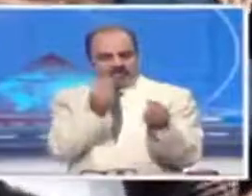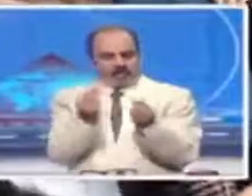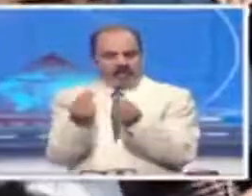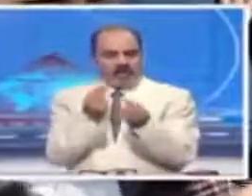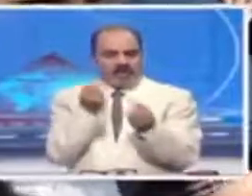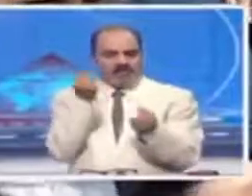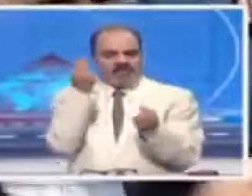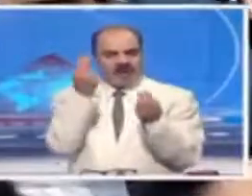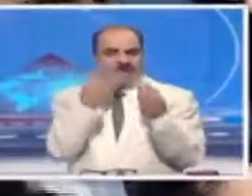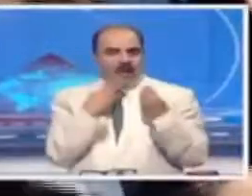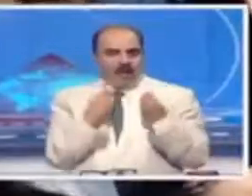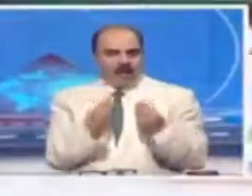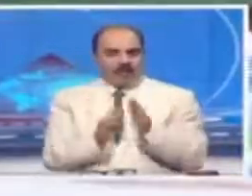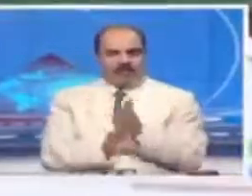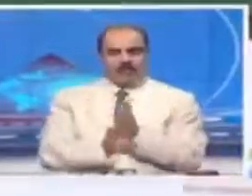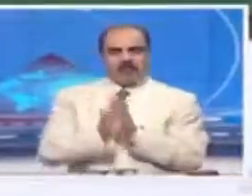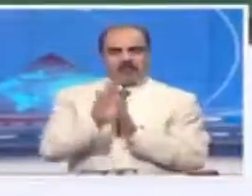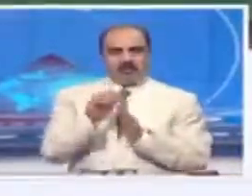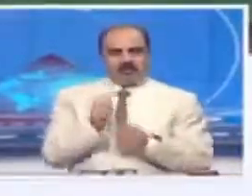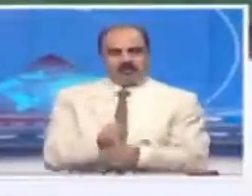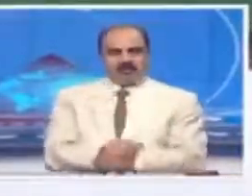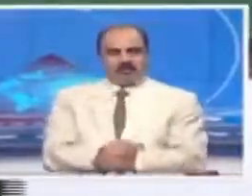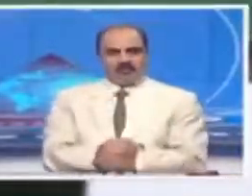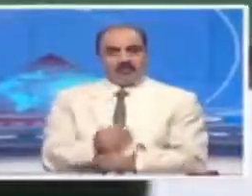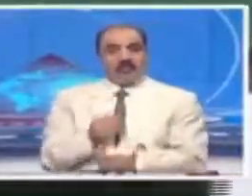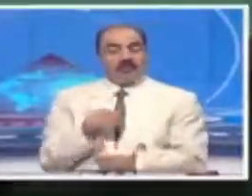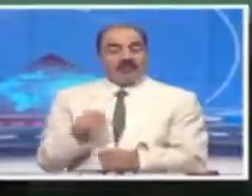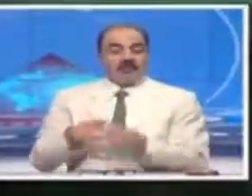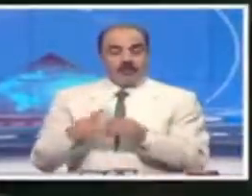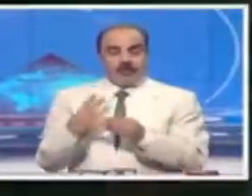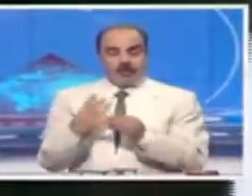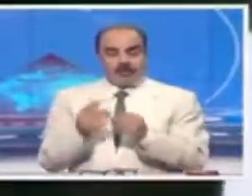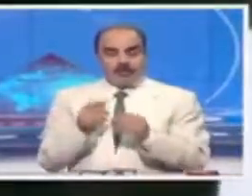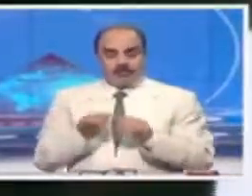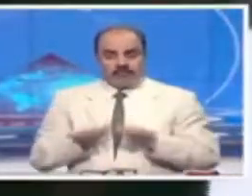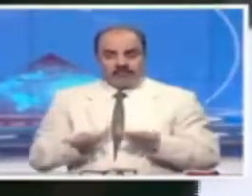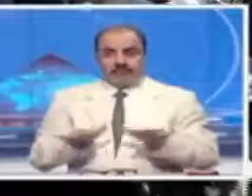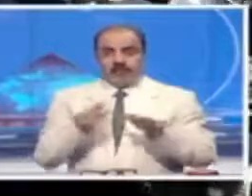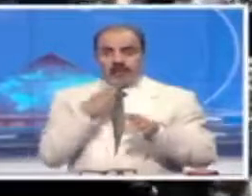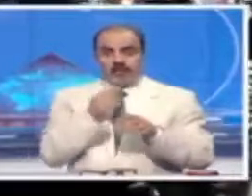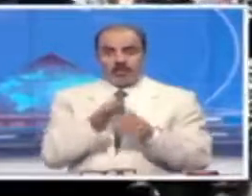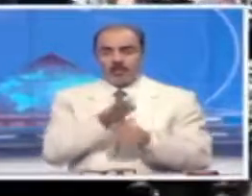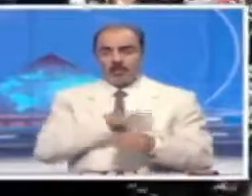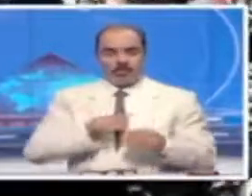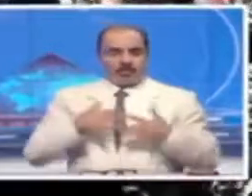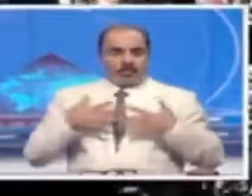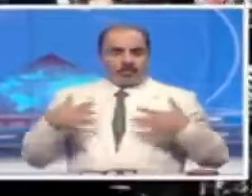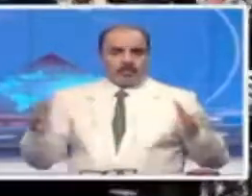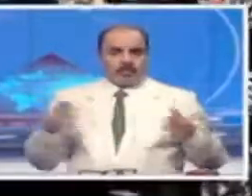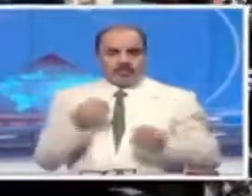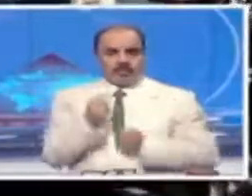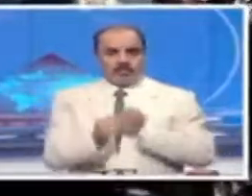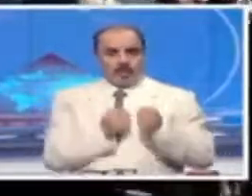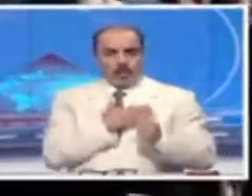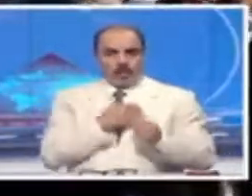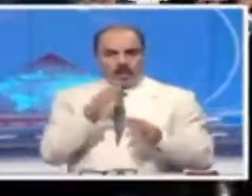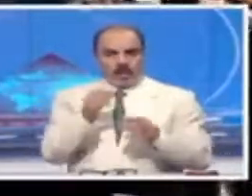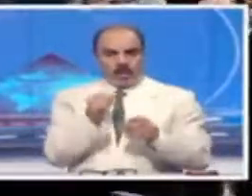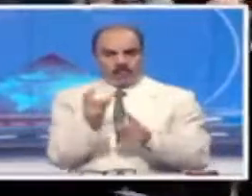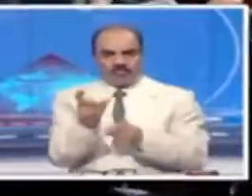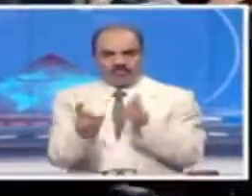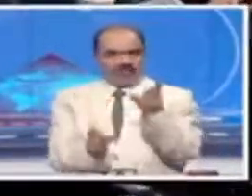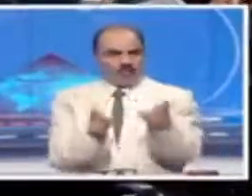يخلي بلدنا تطلع وتتقدم لقدام. وتسهم محاور الحمله التي اطلقت بشكل كبير في دعم جهود الدولة نحو